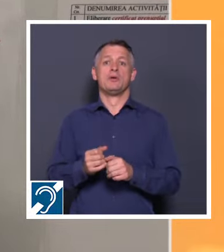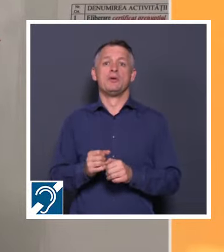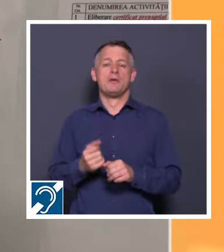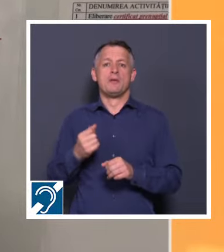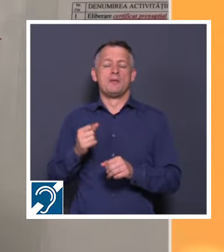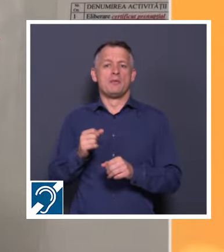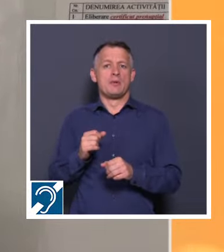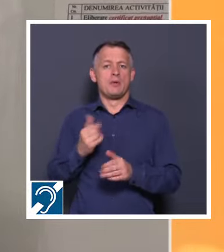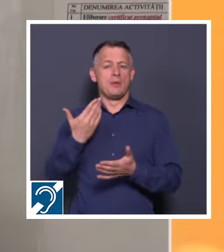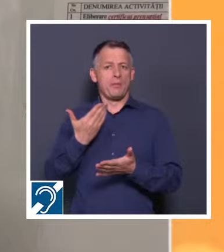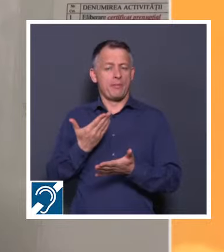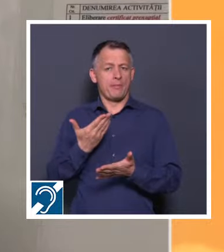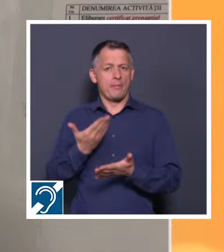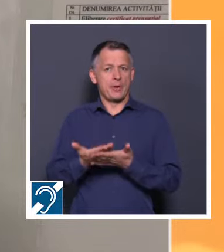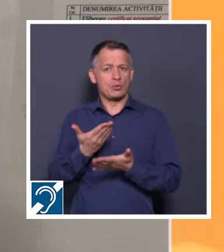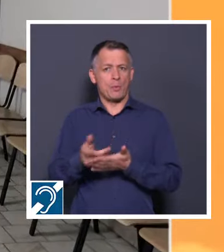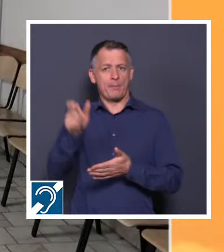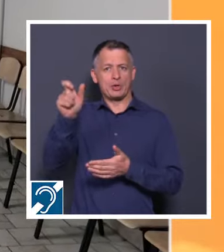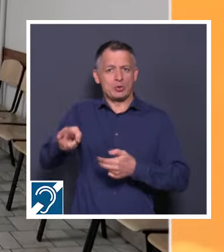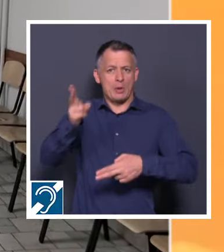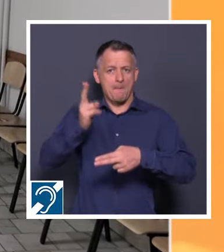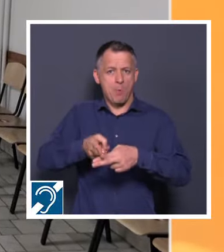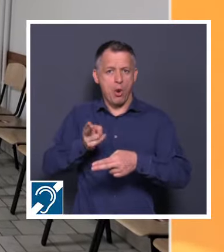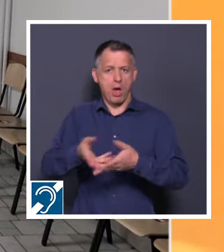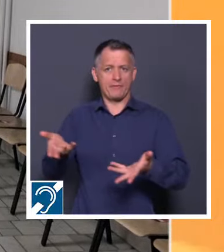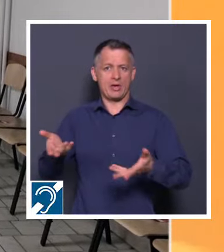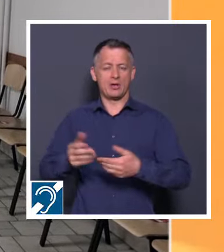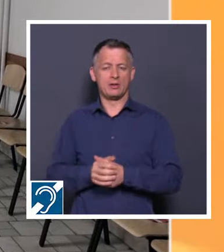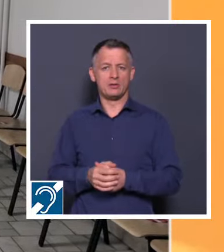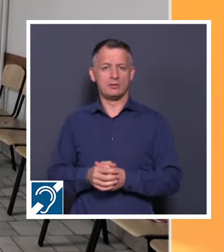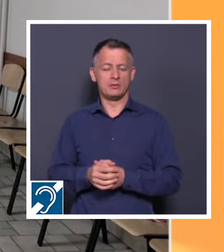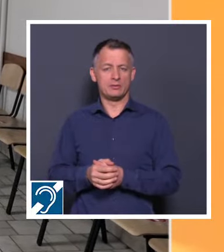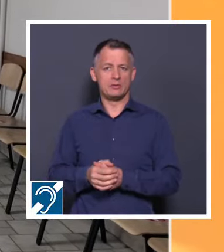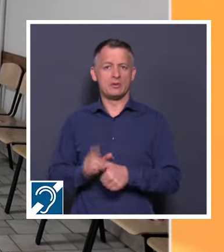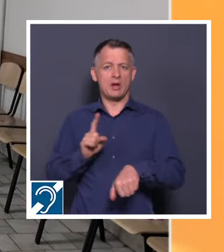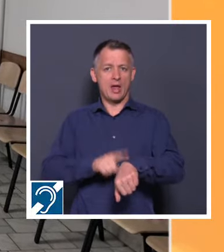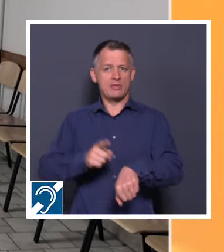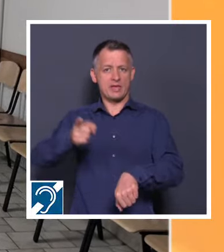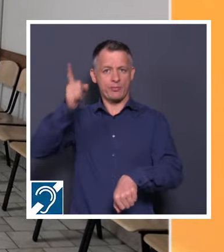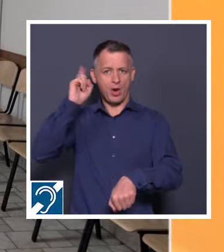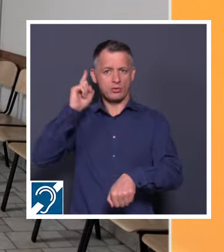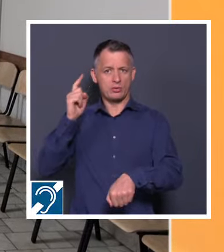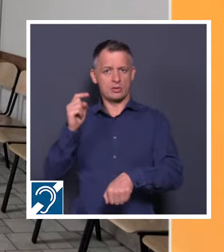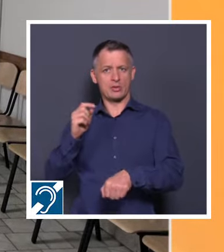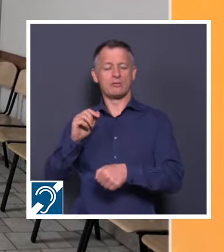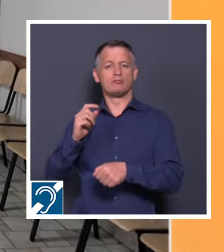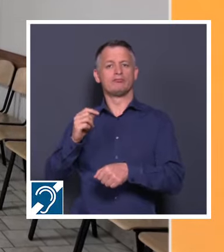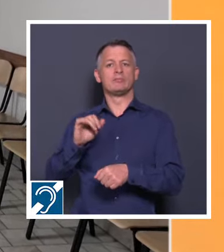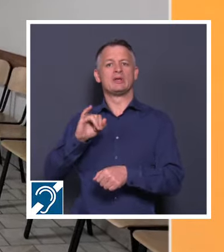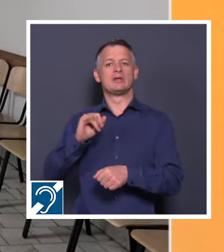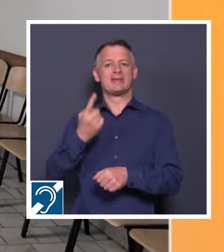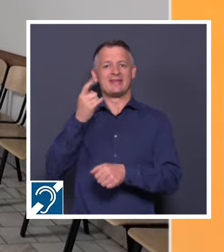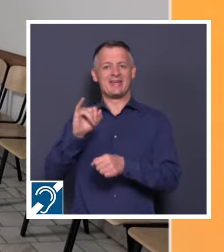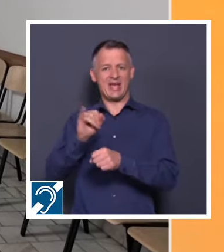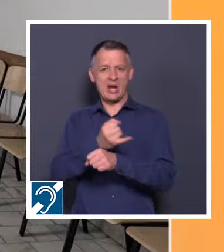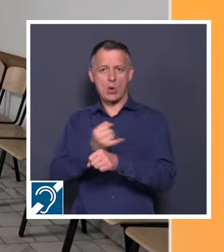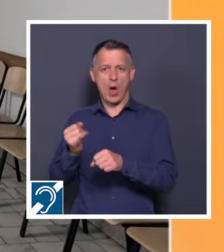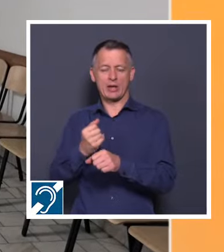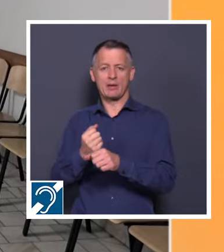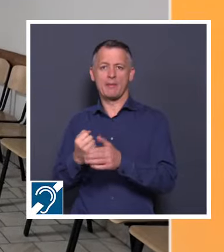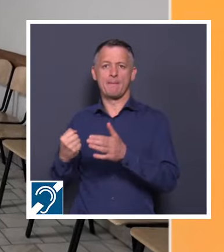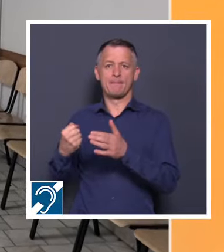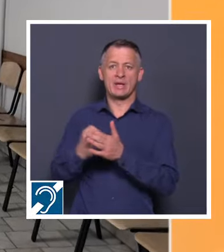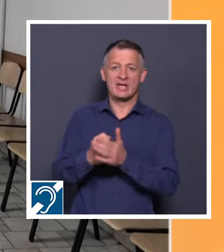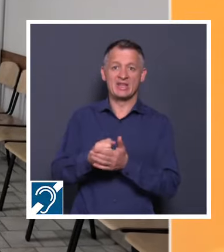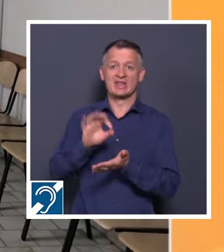sănătate pentru niște persoane bolnave. La vremea aceea, deci de la 1 ianuarie până pe